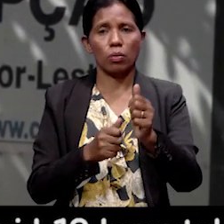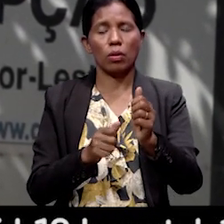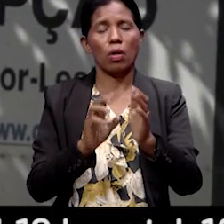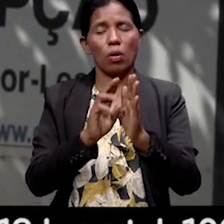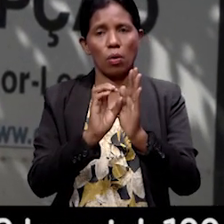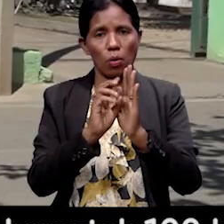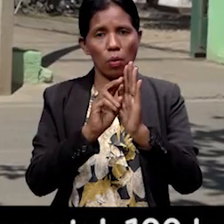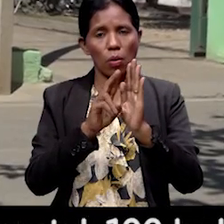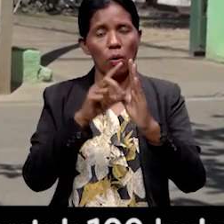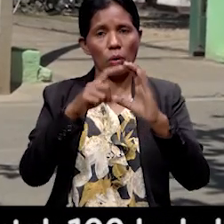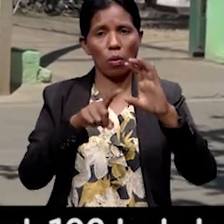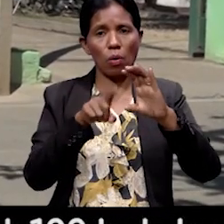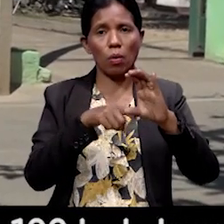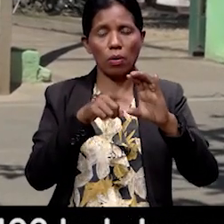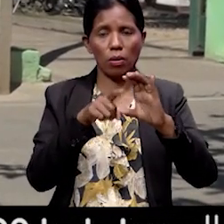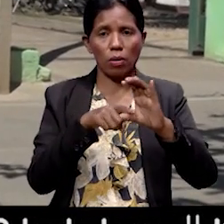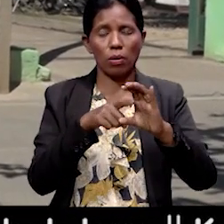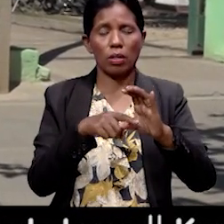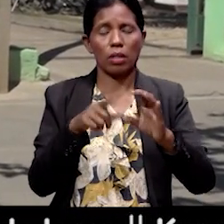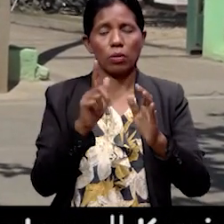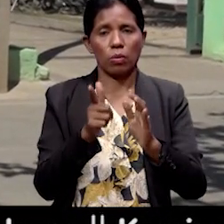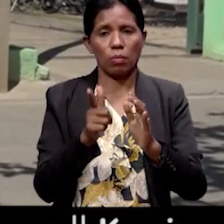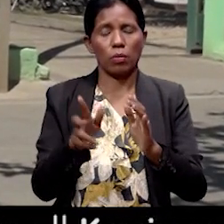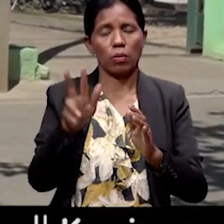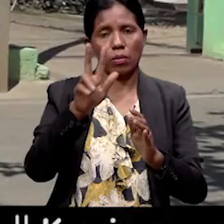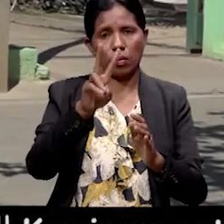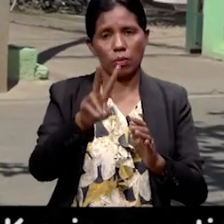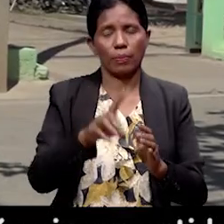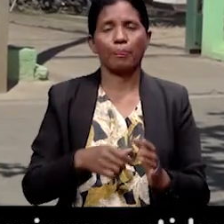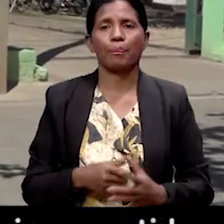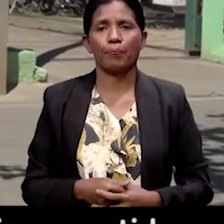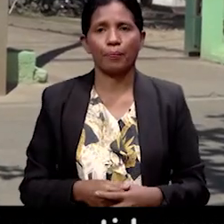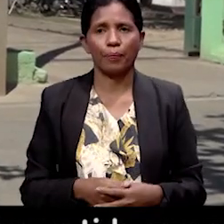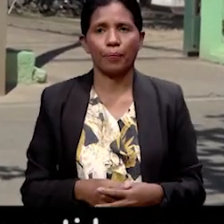presenta ba prosesu primero interrogatorio iha tribunal distrital Dili. Clementino Maya, GMN.